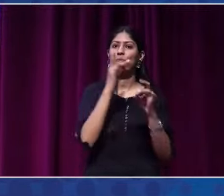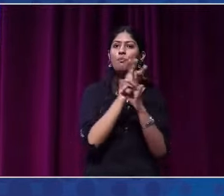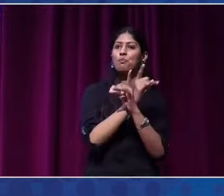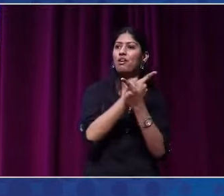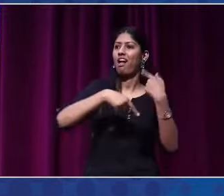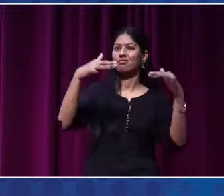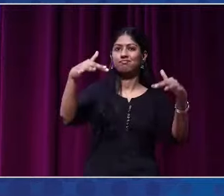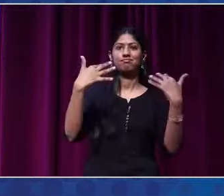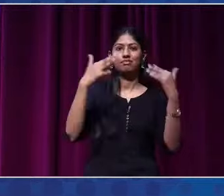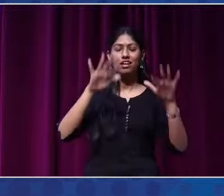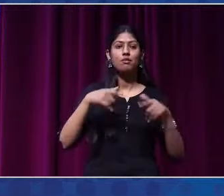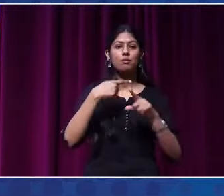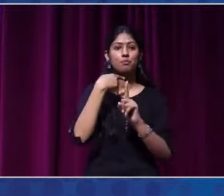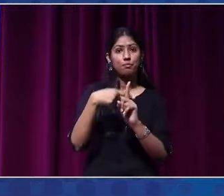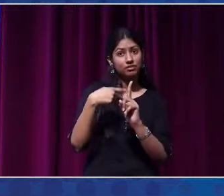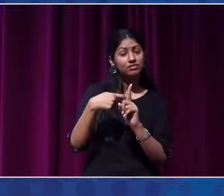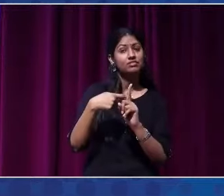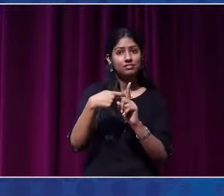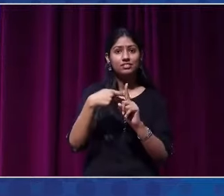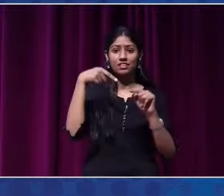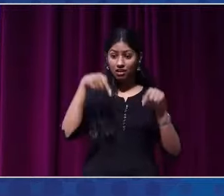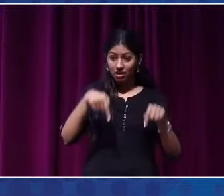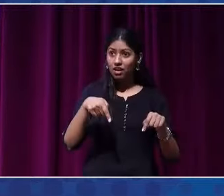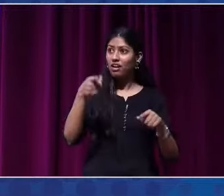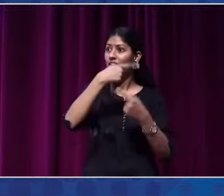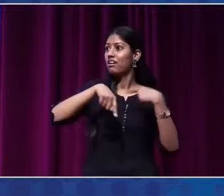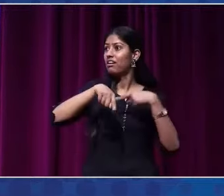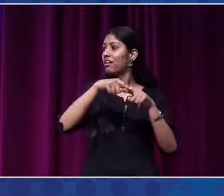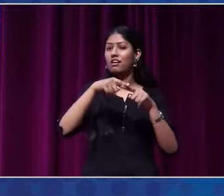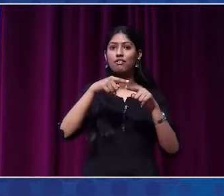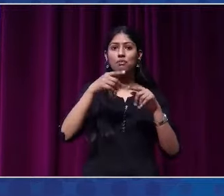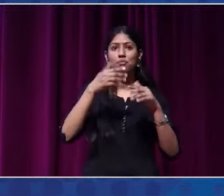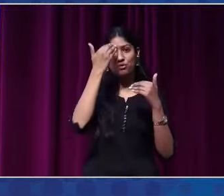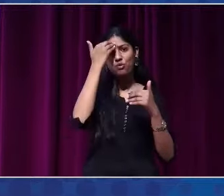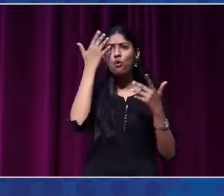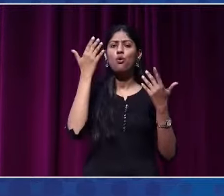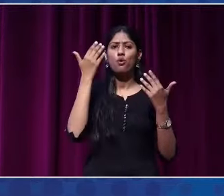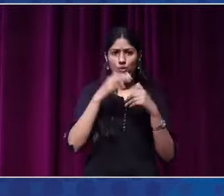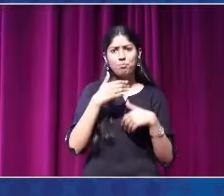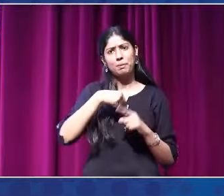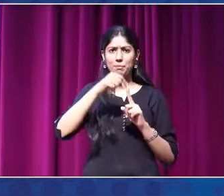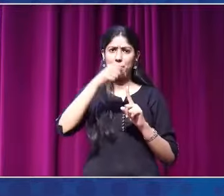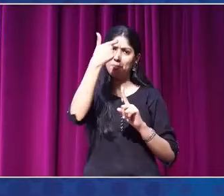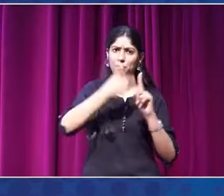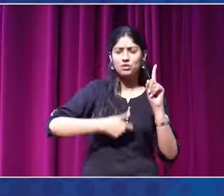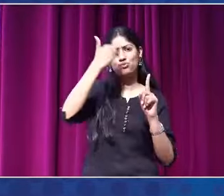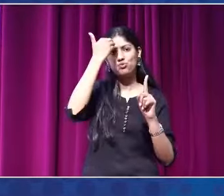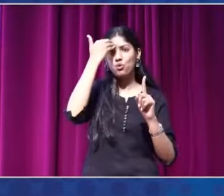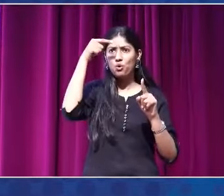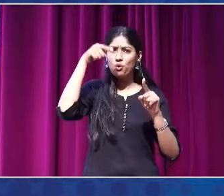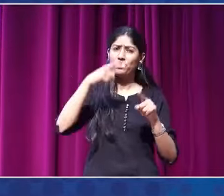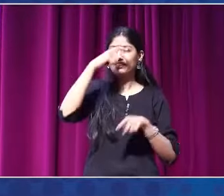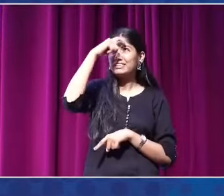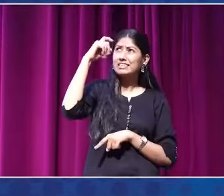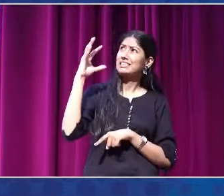here and also in the field. मैं जानता हूं personally इतनी धूप में उन्हें